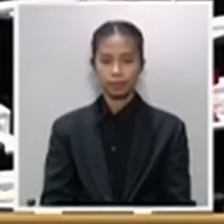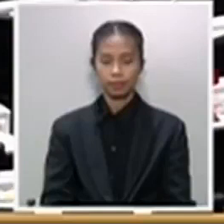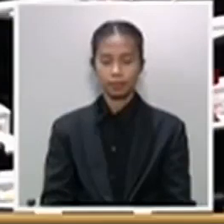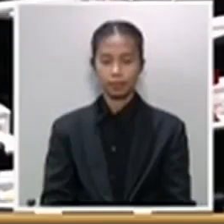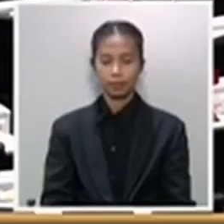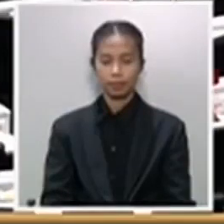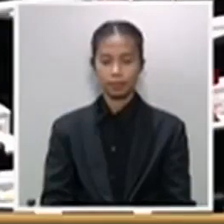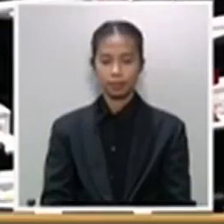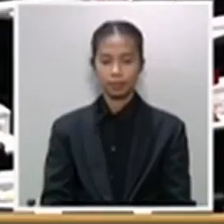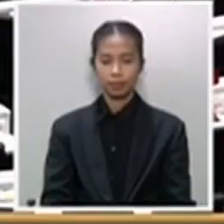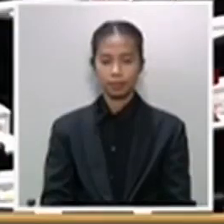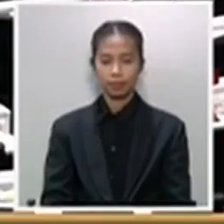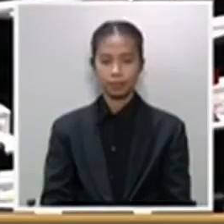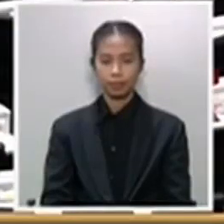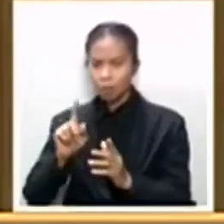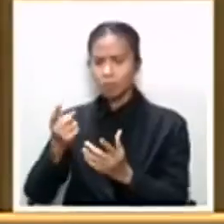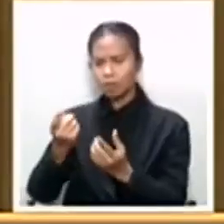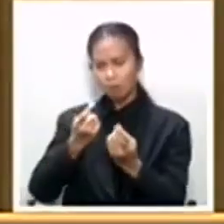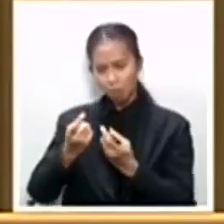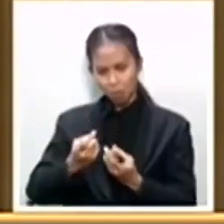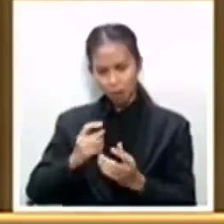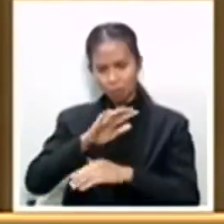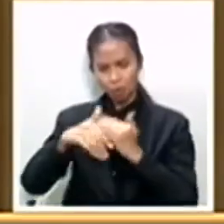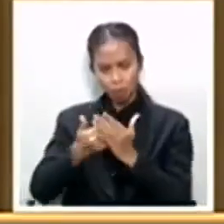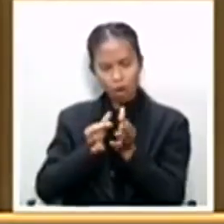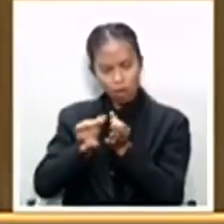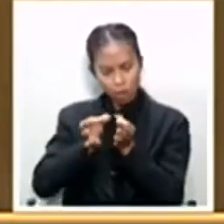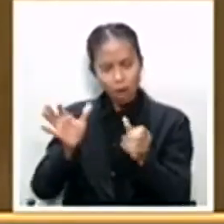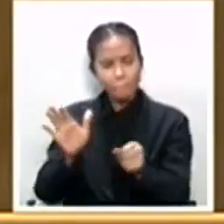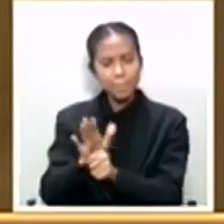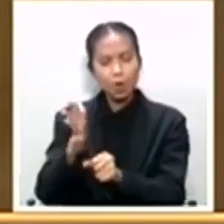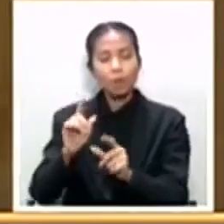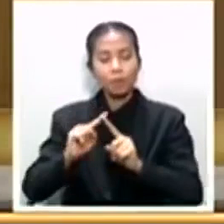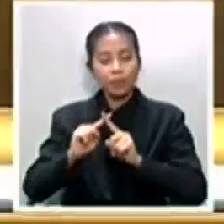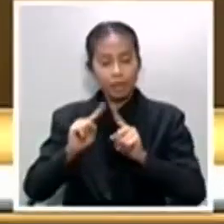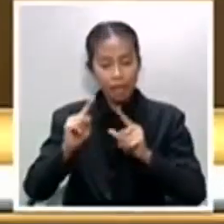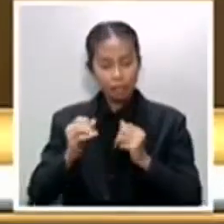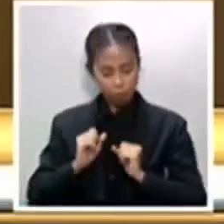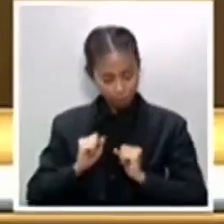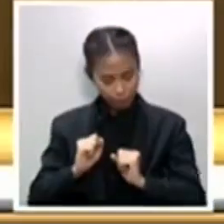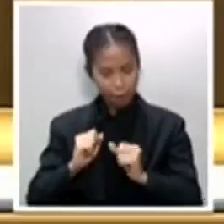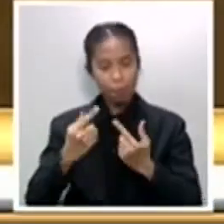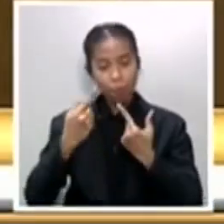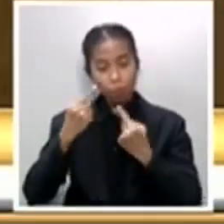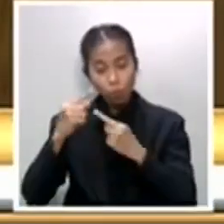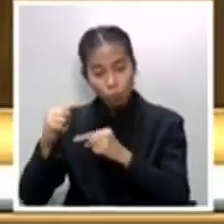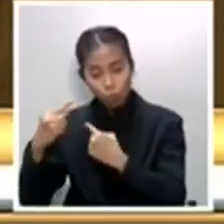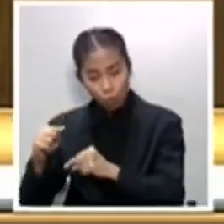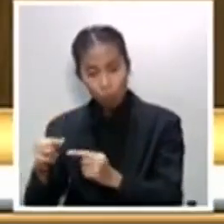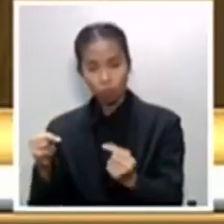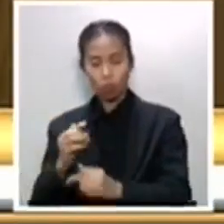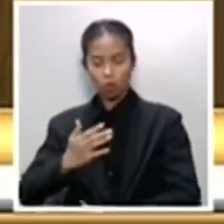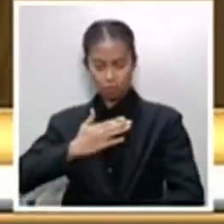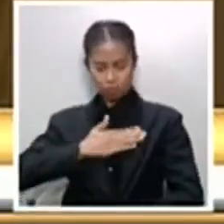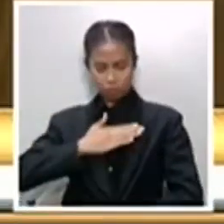ชุดนี้จึงได้ไม่มีการกล่าวคำถวายสัตย์ปฏิญาณแบบสมบูรณ์คุณวิษณุย้ำตรงประเด็นที่ว่าเรื่องของการ